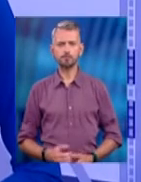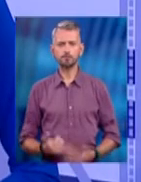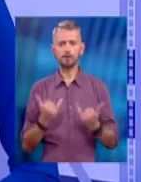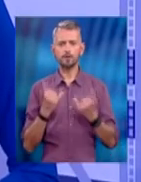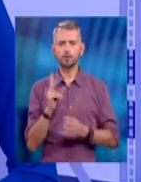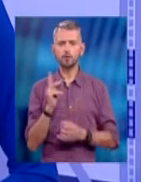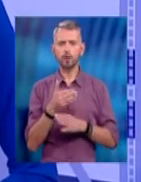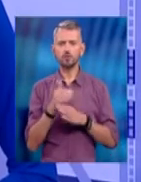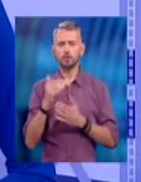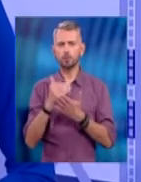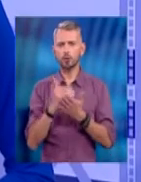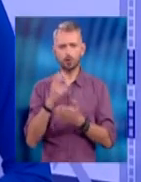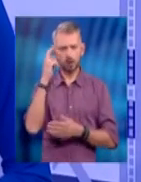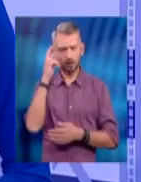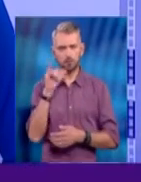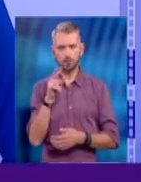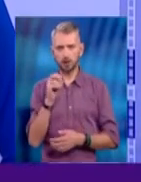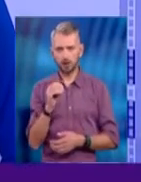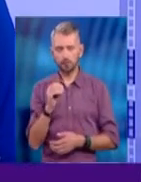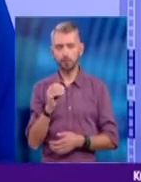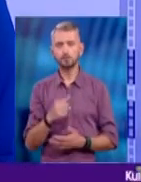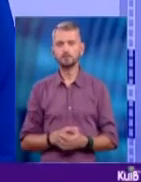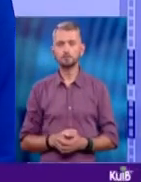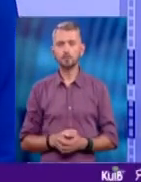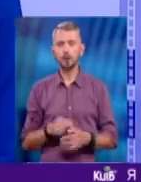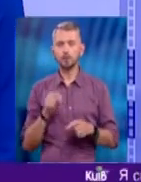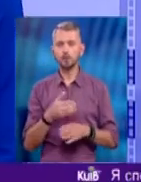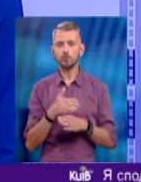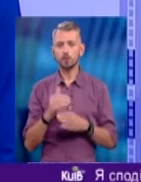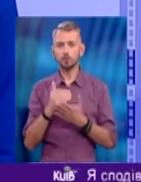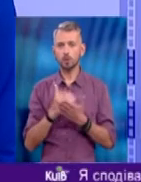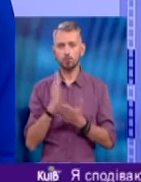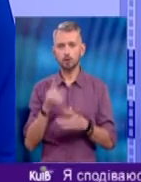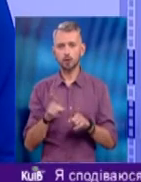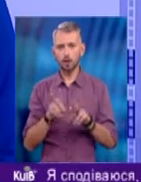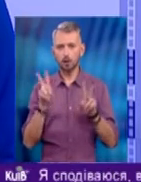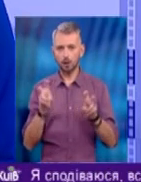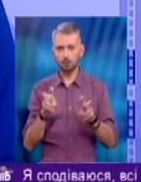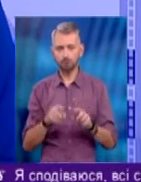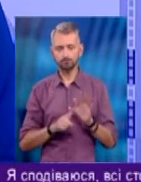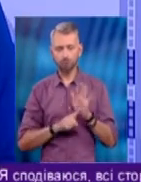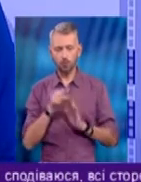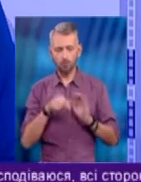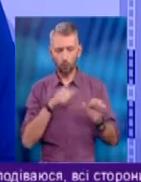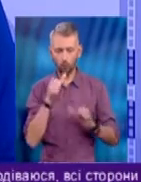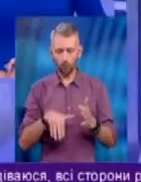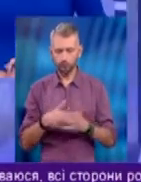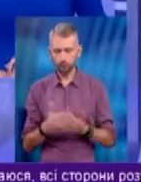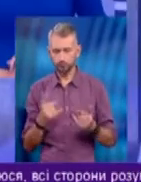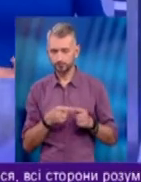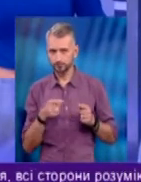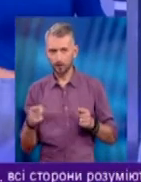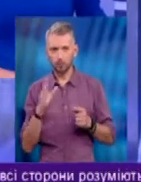В ефірі друга частина програми «Київ Лайв». Дякую, що не перемикаєтесь. І в цій частині програми говоримо про таке. Лише з початку року в Україну